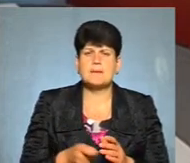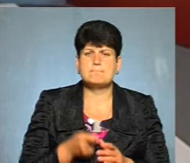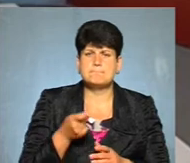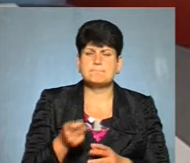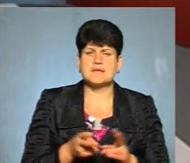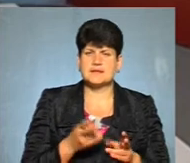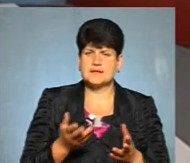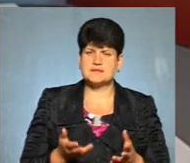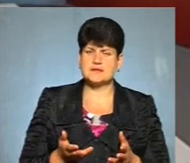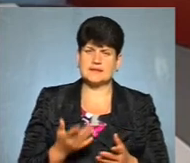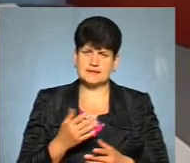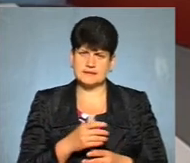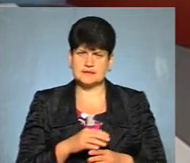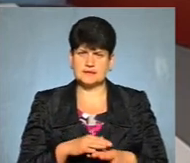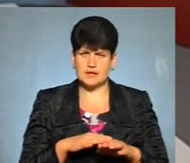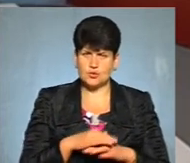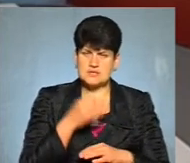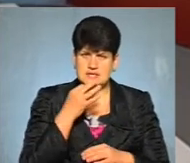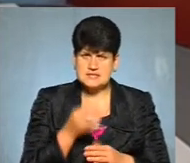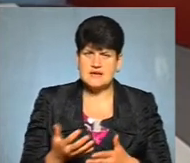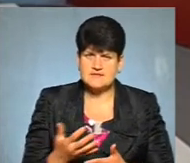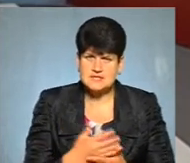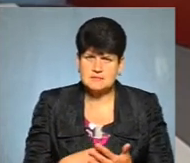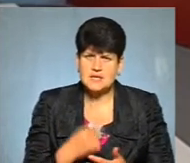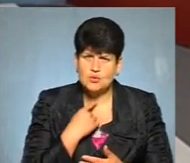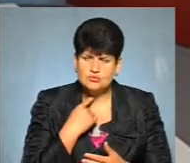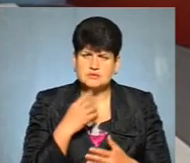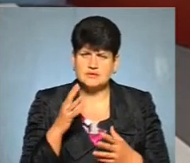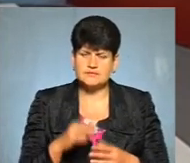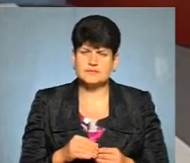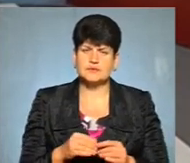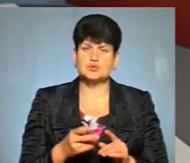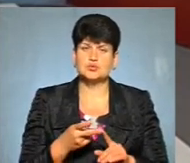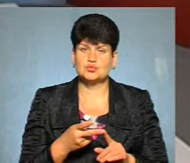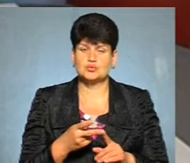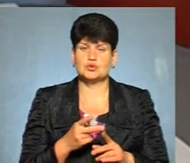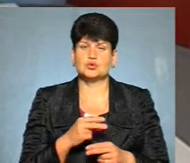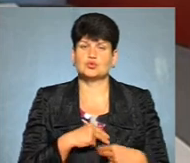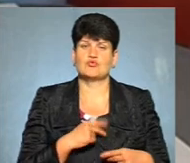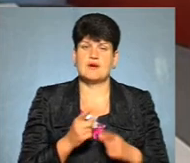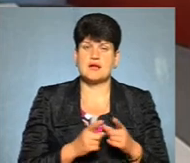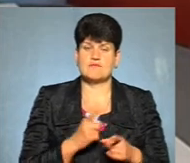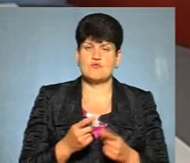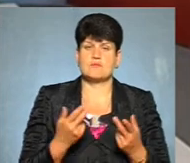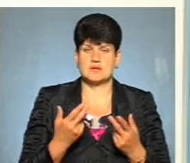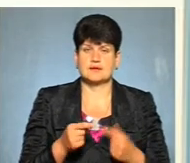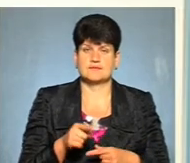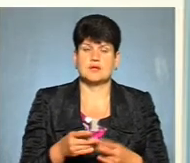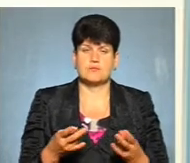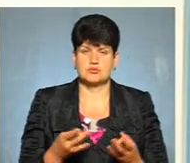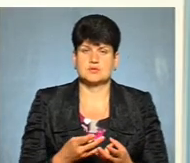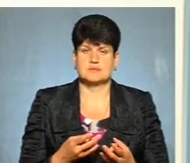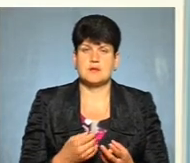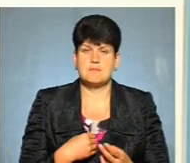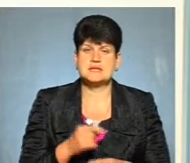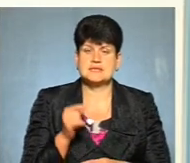народ висловився, коли зібрані необхідна кількість голосів. Друге, з приводу трудової реформи. Так, вона потрібна. Ми за